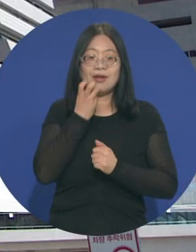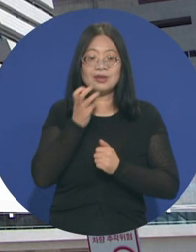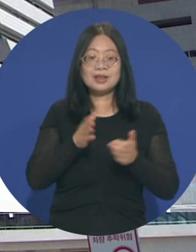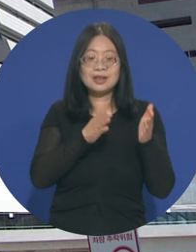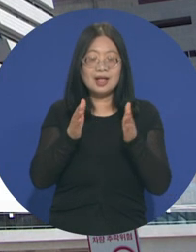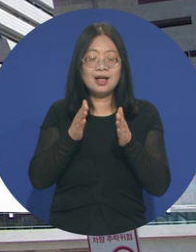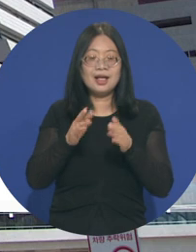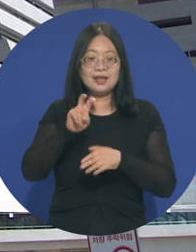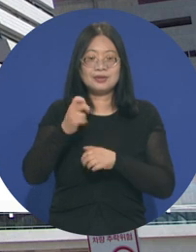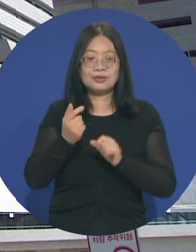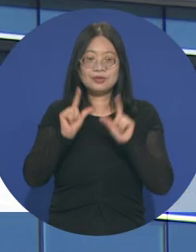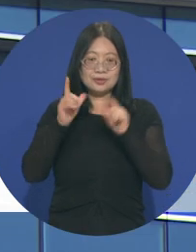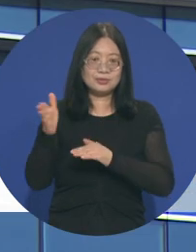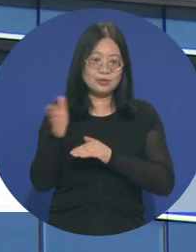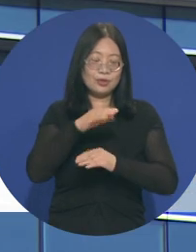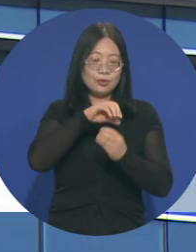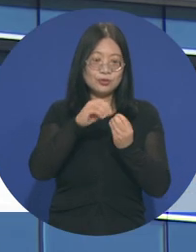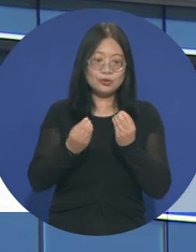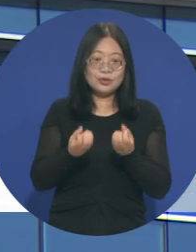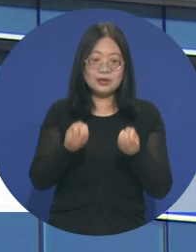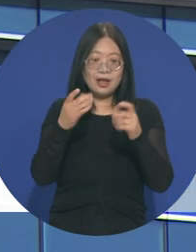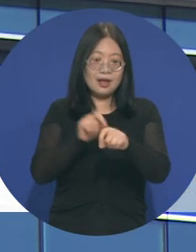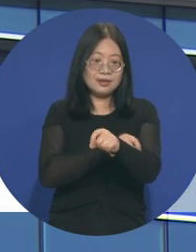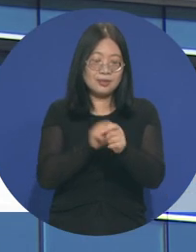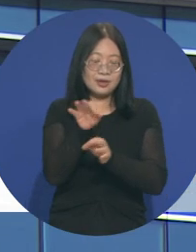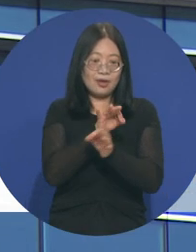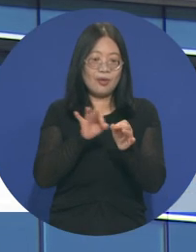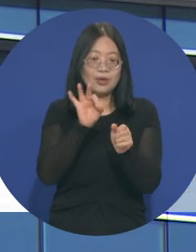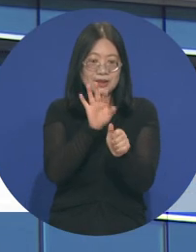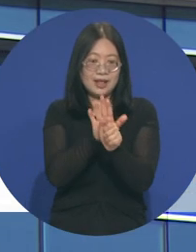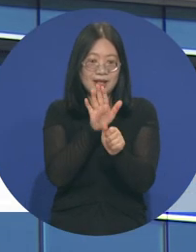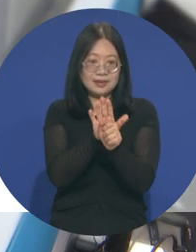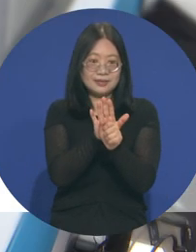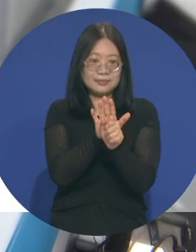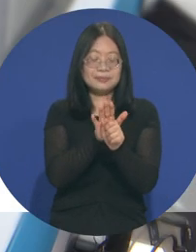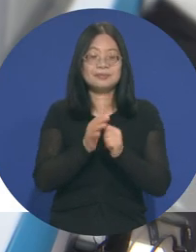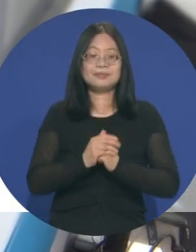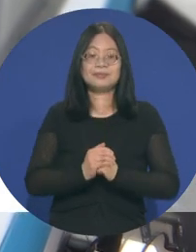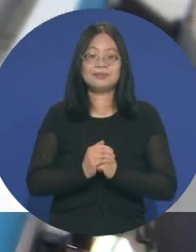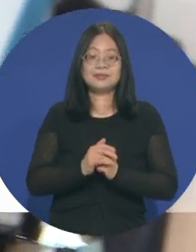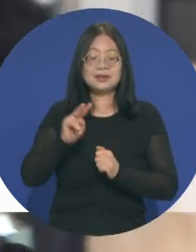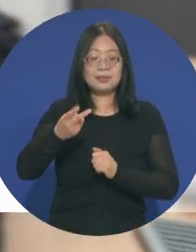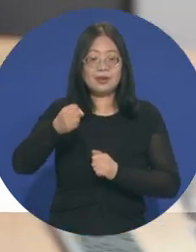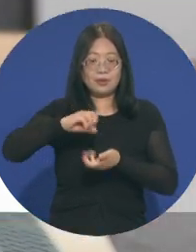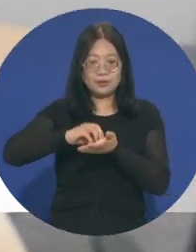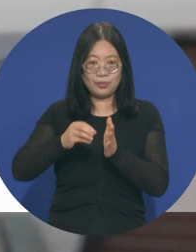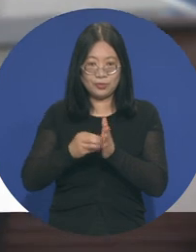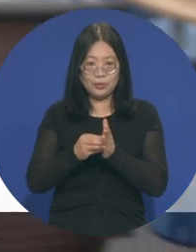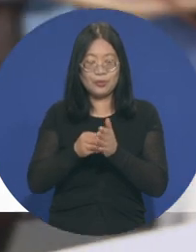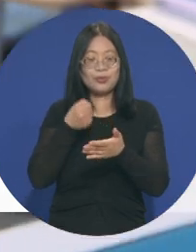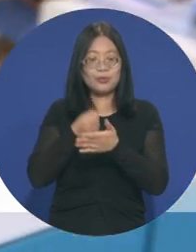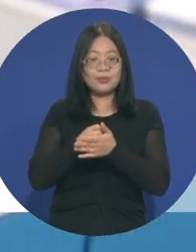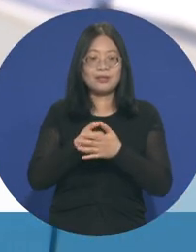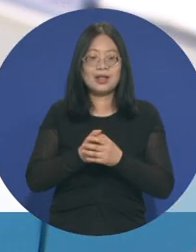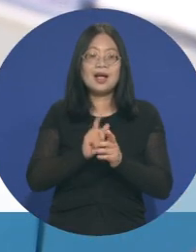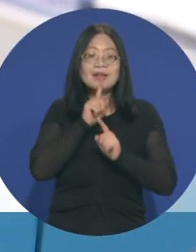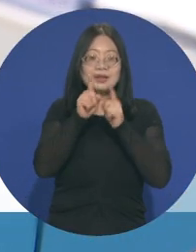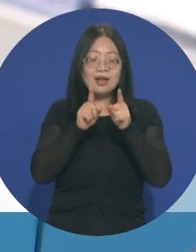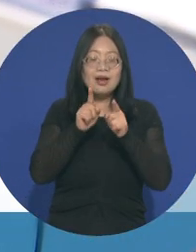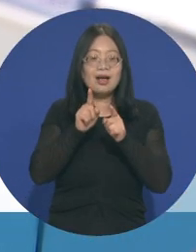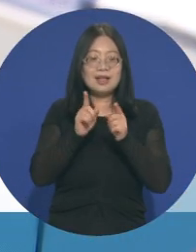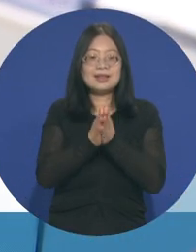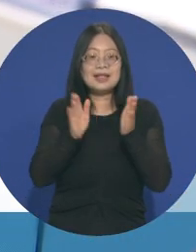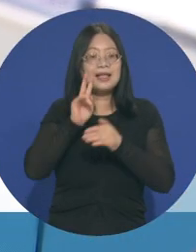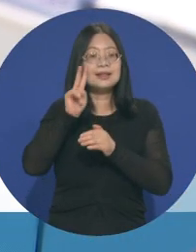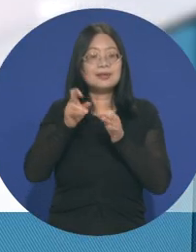경기도는 지난 26일부터 추석절 특별 경영자금 지원에 나섰습니다. 200억 규모로 편성됐는데 신청 시작 이틀